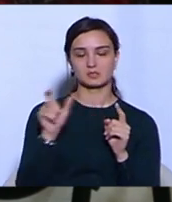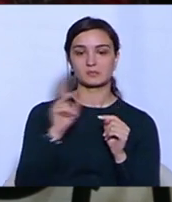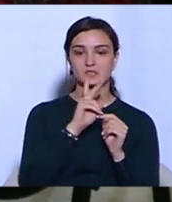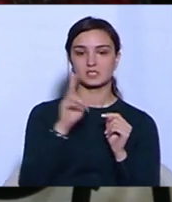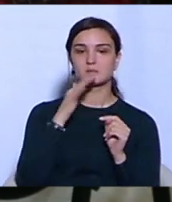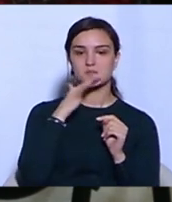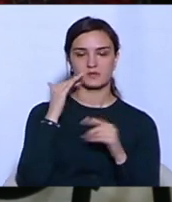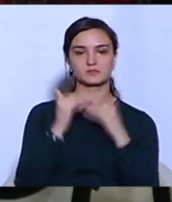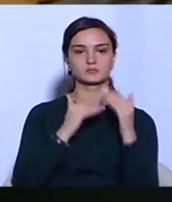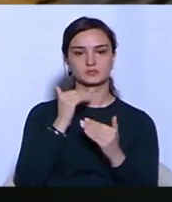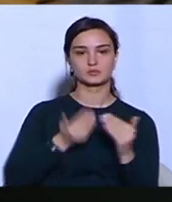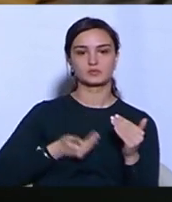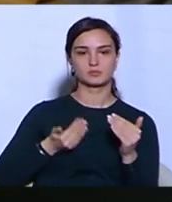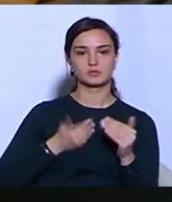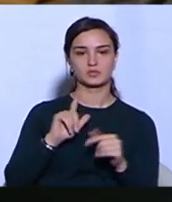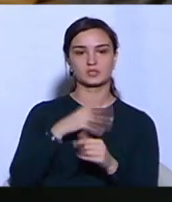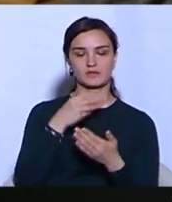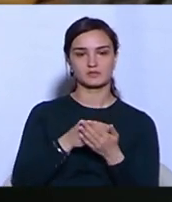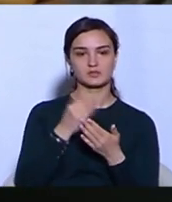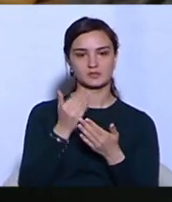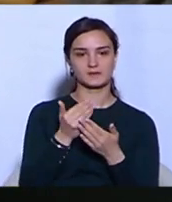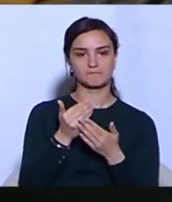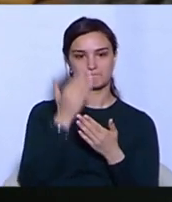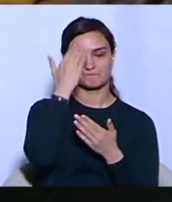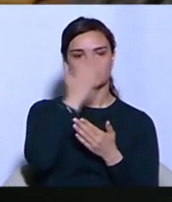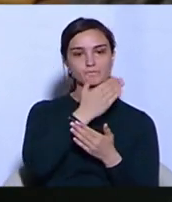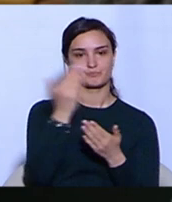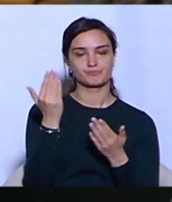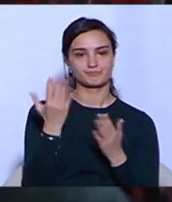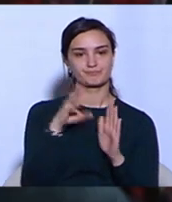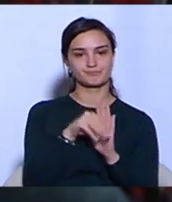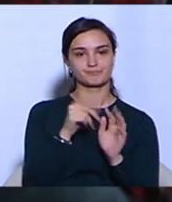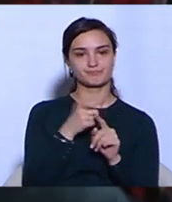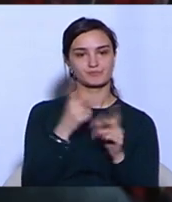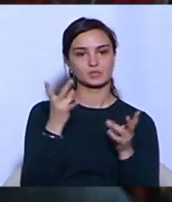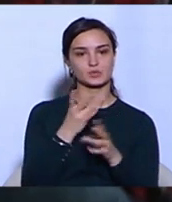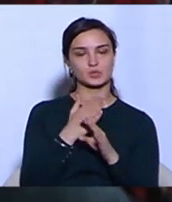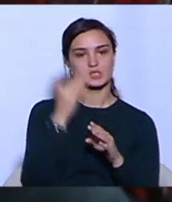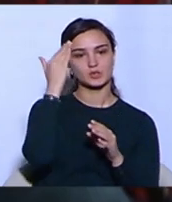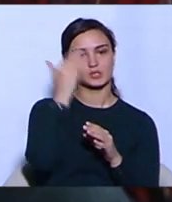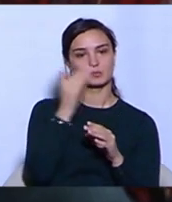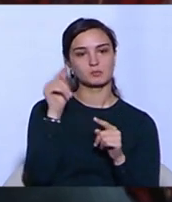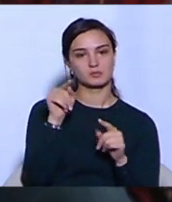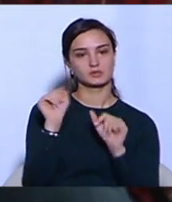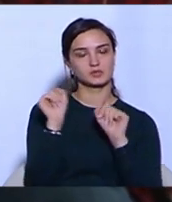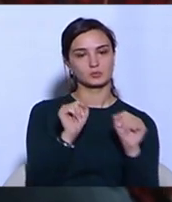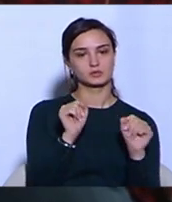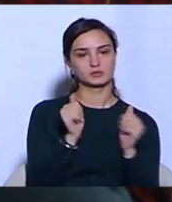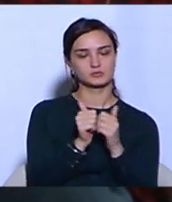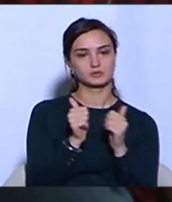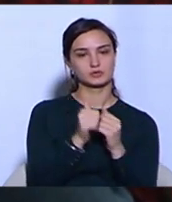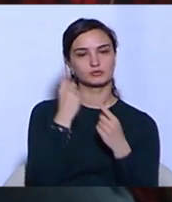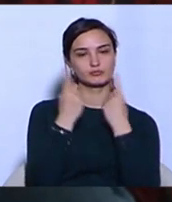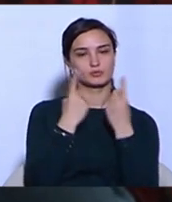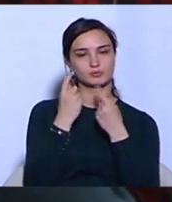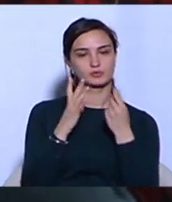რომლებმაც ბევრს მიაღწიეს ცხოვრებაში და თავისი წვლილი შეიტანეს საზოგადოებაში. ამიტომ საჭიროა, რომ საზოგადოება მათ დაუდგეს გვერდით და